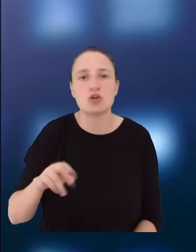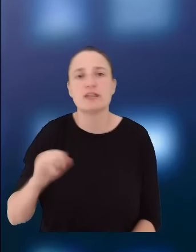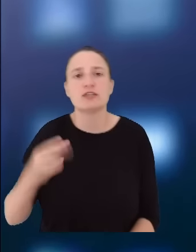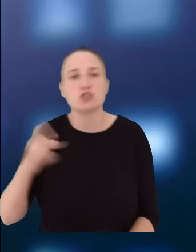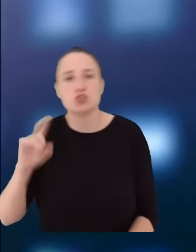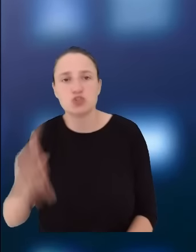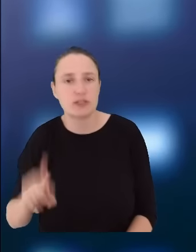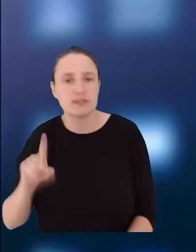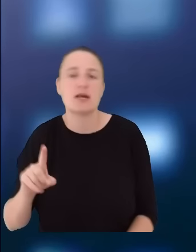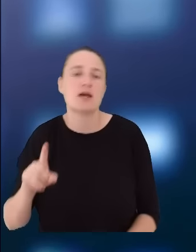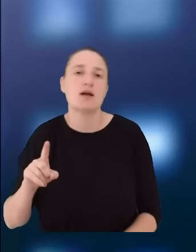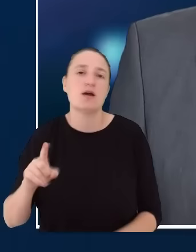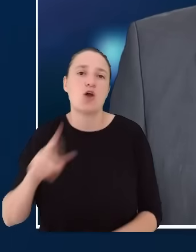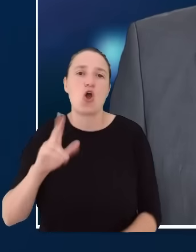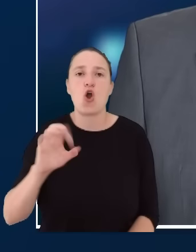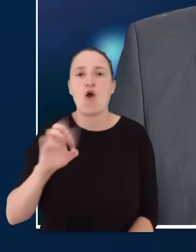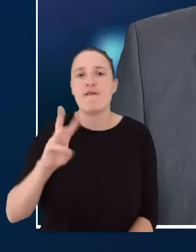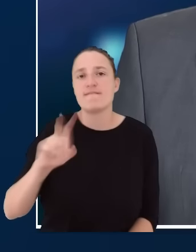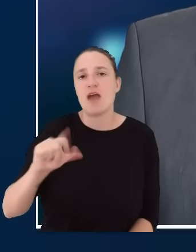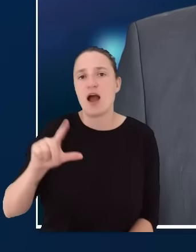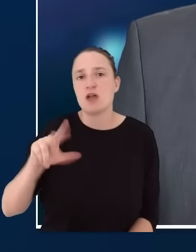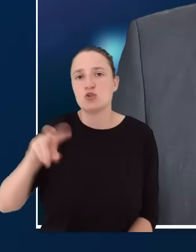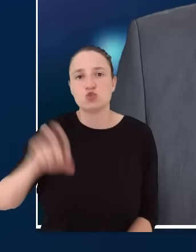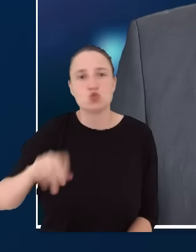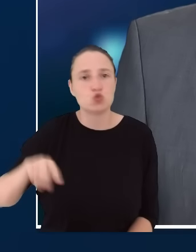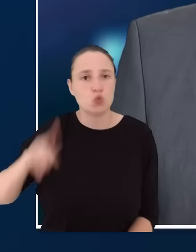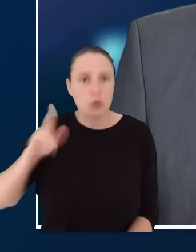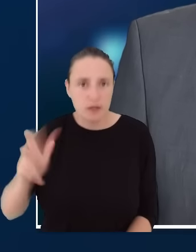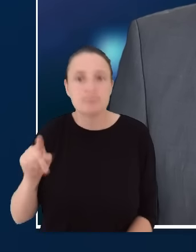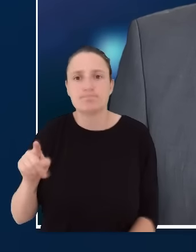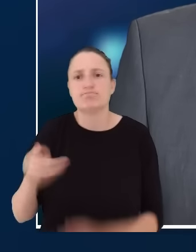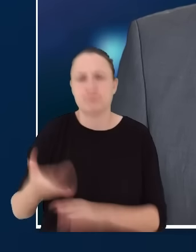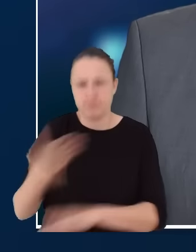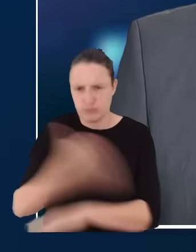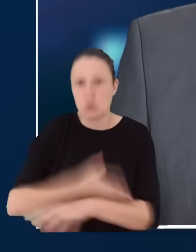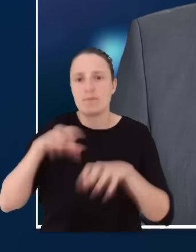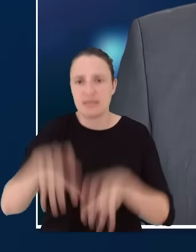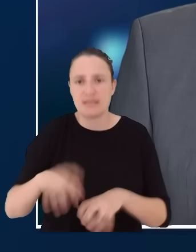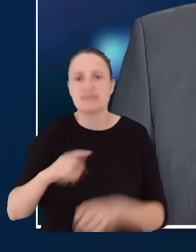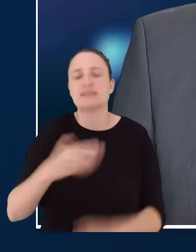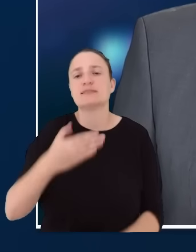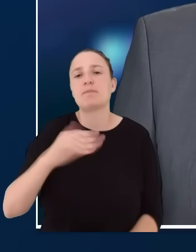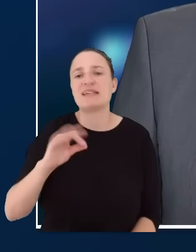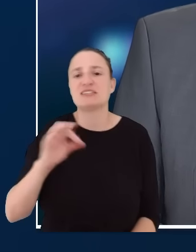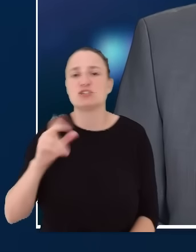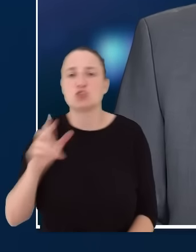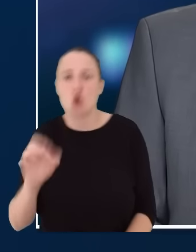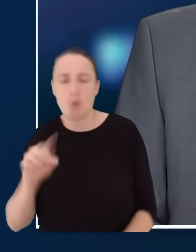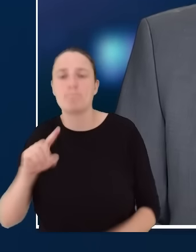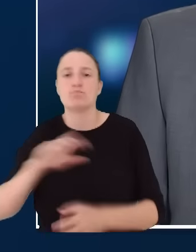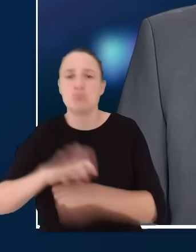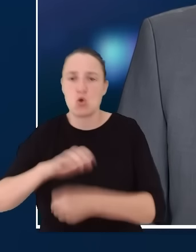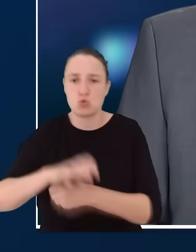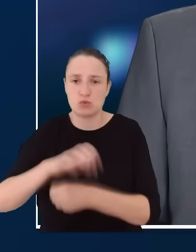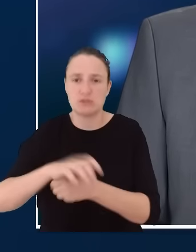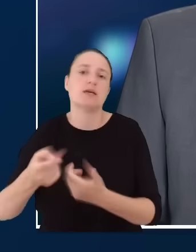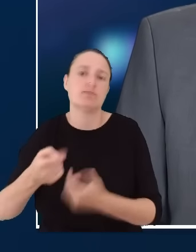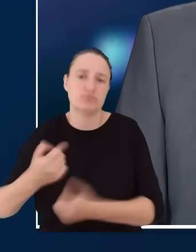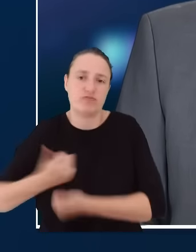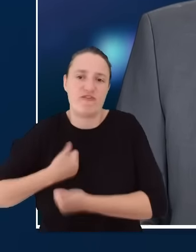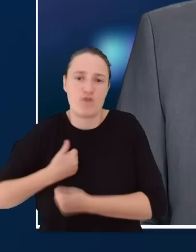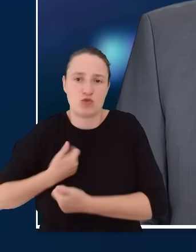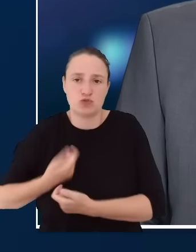Kowalczuk, były wiceprezes zakładów zbrojeniowych MESCO. Witam serdecznie, panie prezesie.